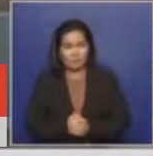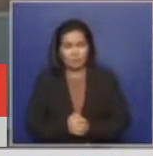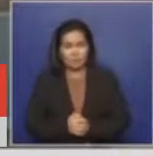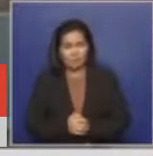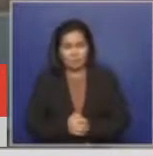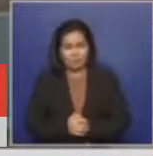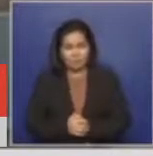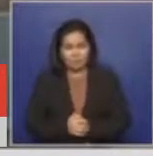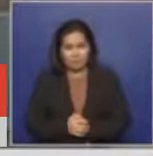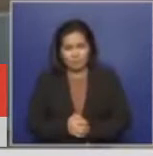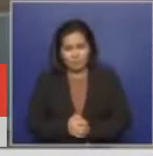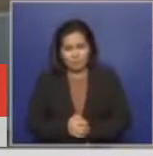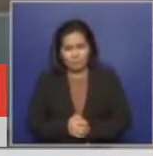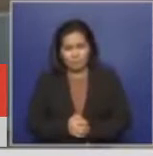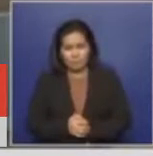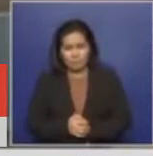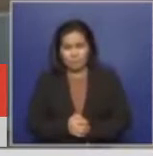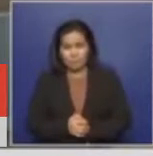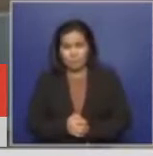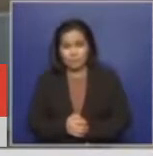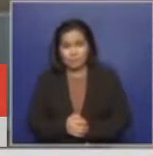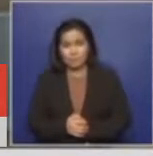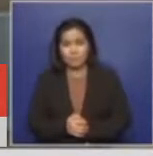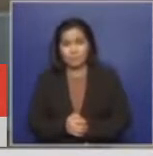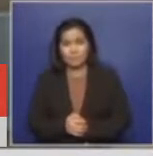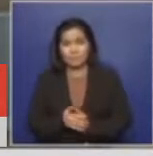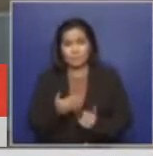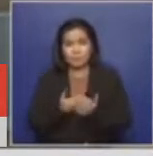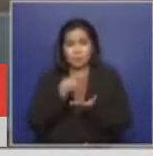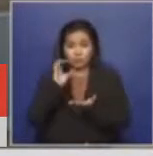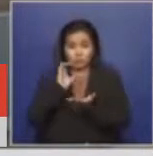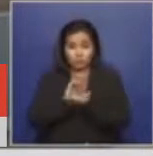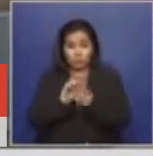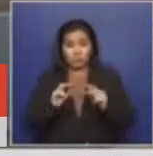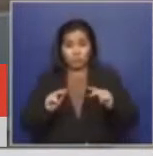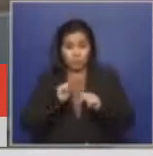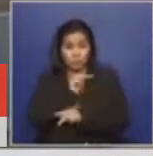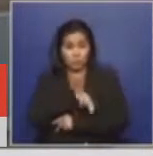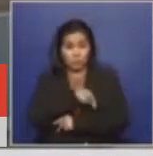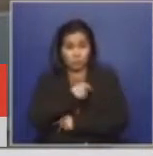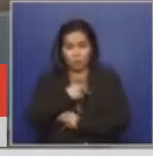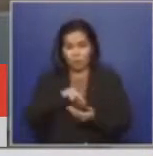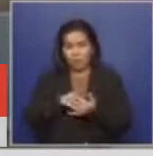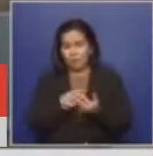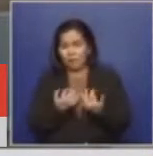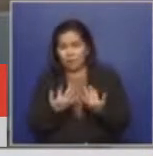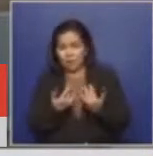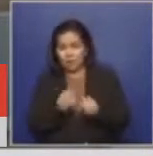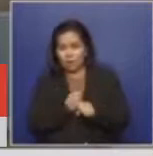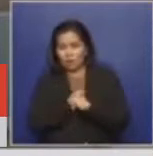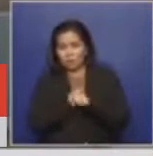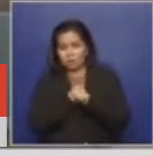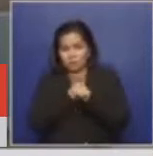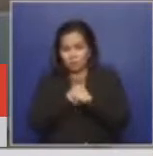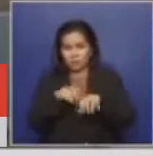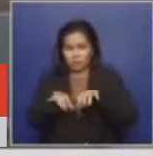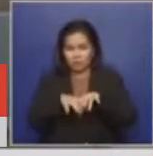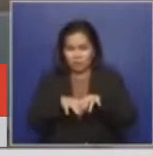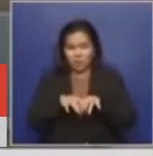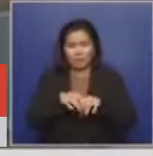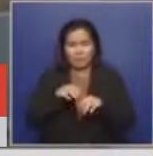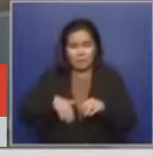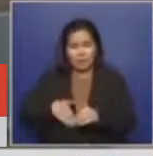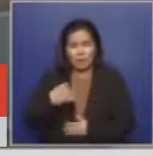นะครับว่างบสาธารณสุขของเราเราตั้งรับตลอดเวลานะครับเ